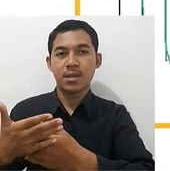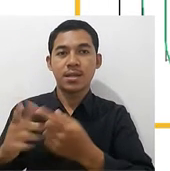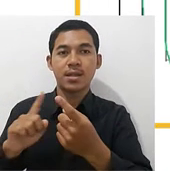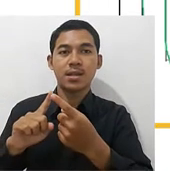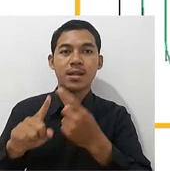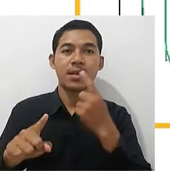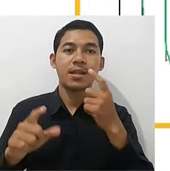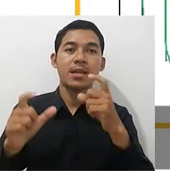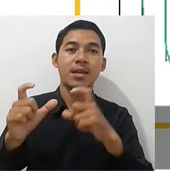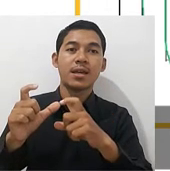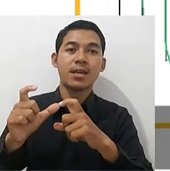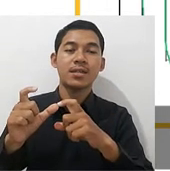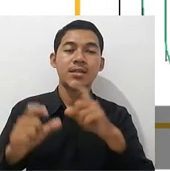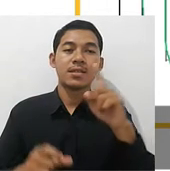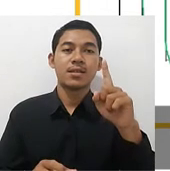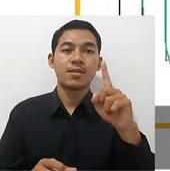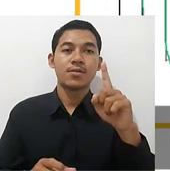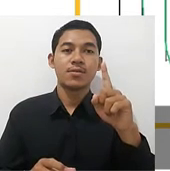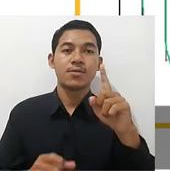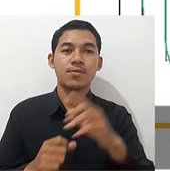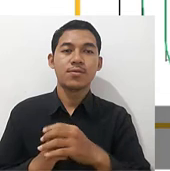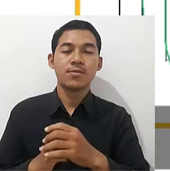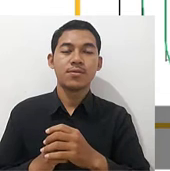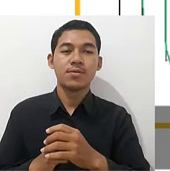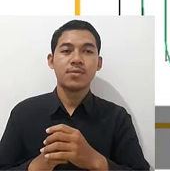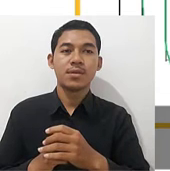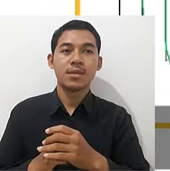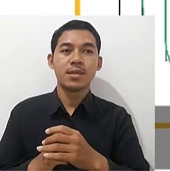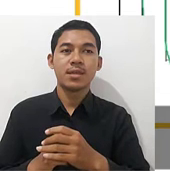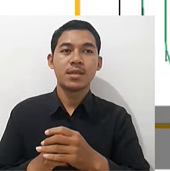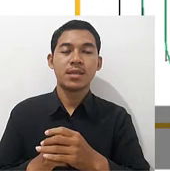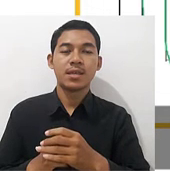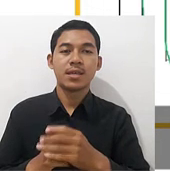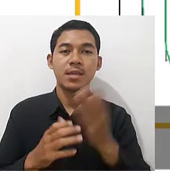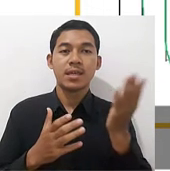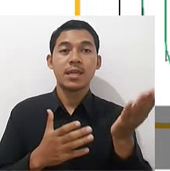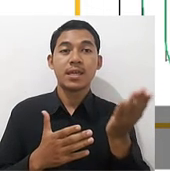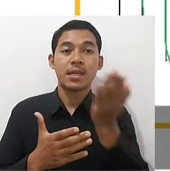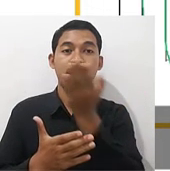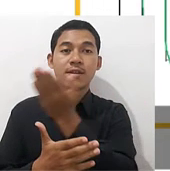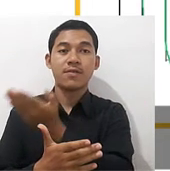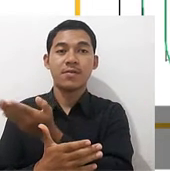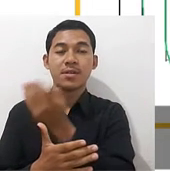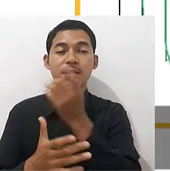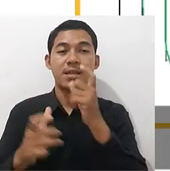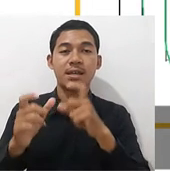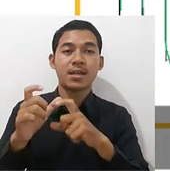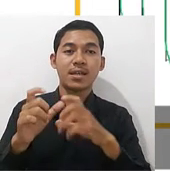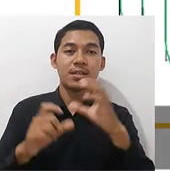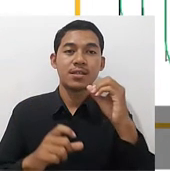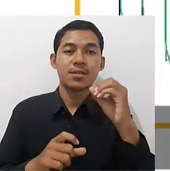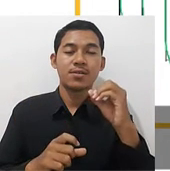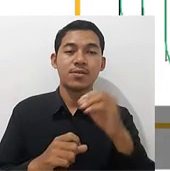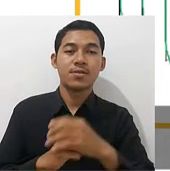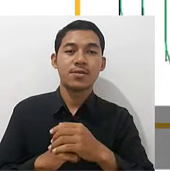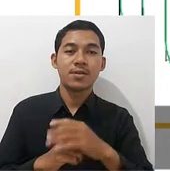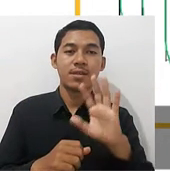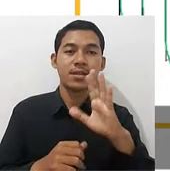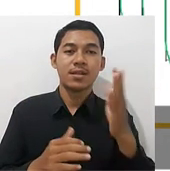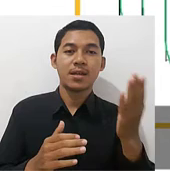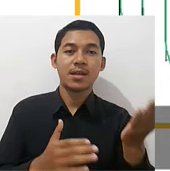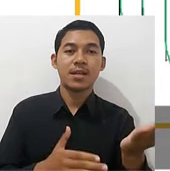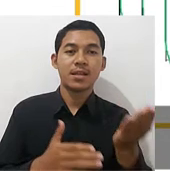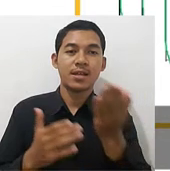S1. Dia dari S1 ada, tapi dia diinversin. Terus lihat dari mana lagi? Dari S0, tapi dia nggak diinversin. Nah,